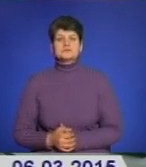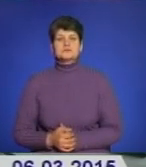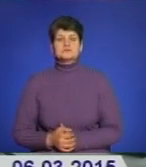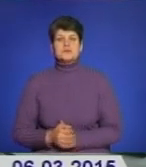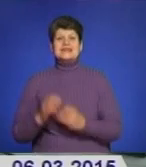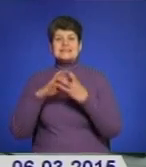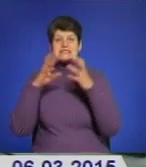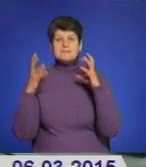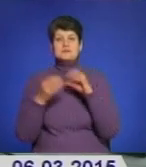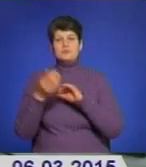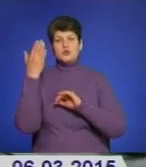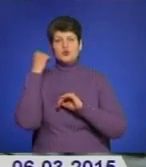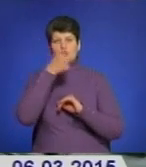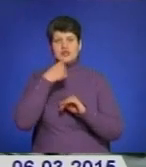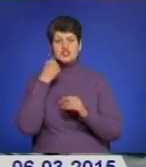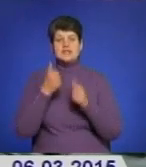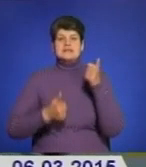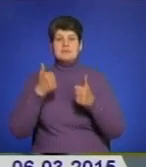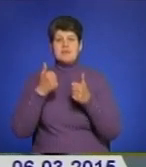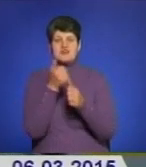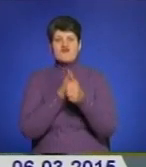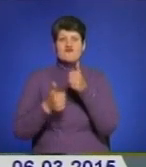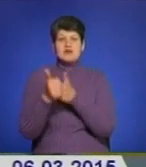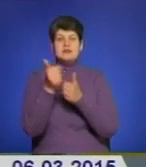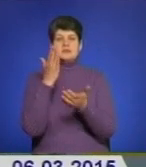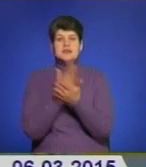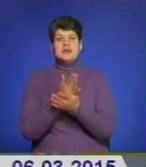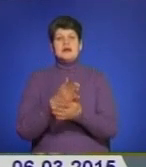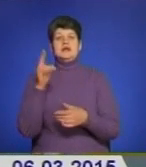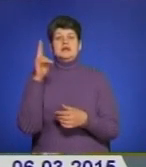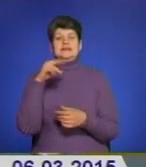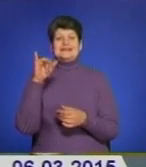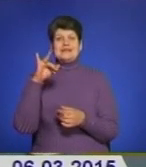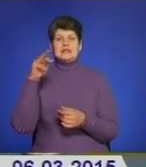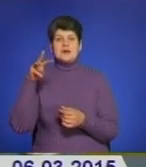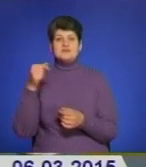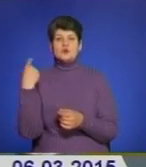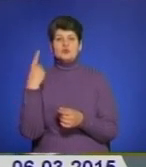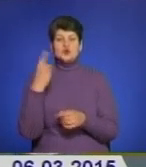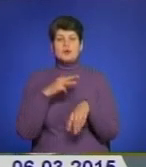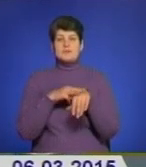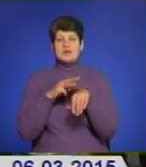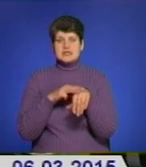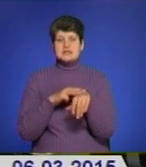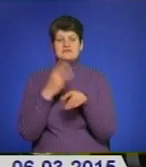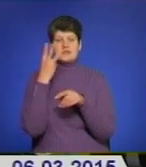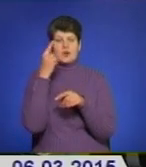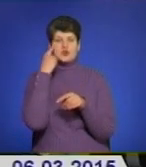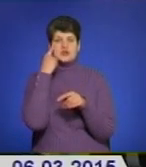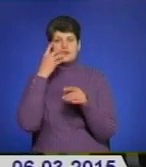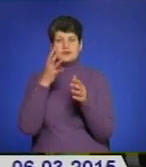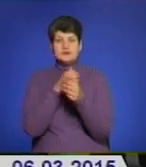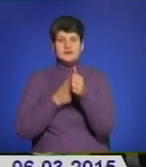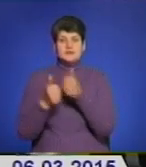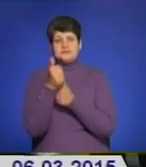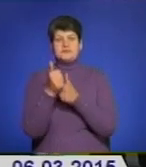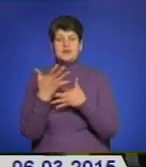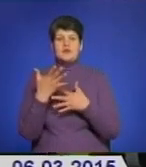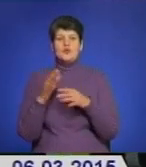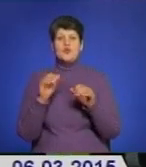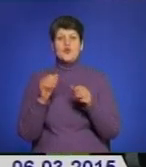За підсумками минулорічних змагань у лідери вийшли динамівці обласної міліції. З перевагою у 3 очки міліціонери обійшли спортсменів управління надзвичайних